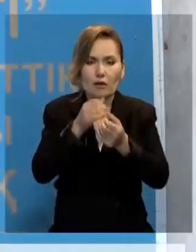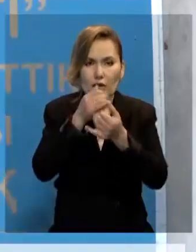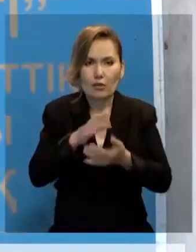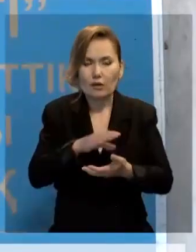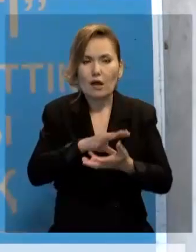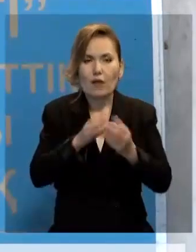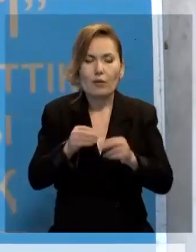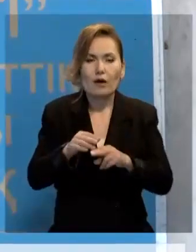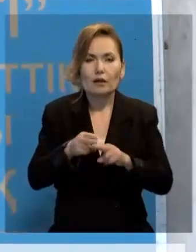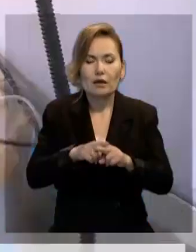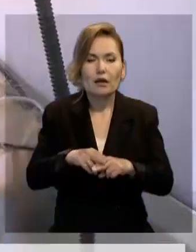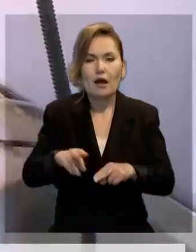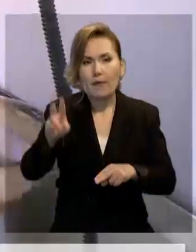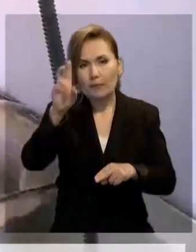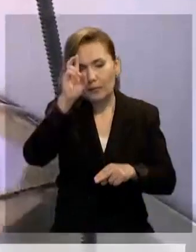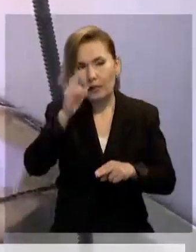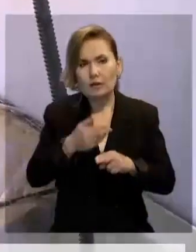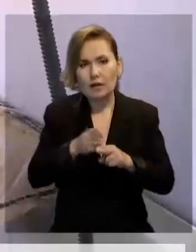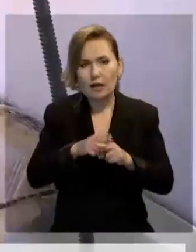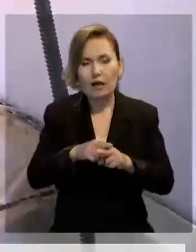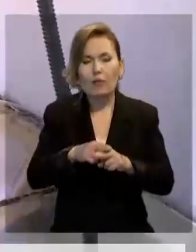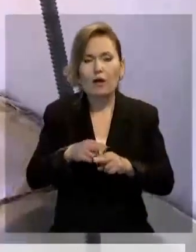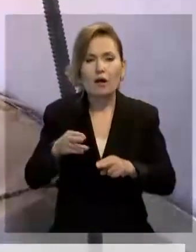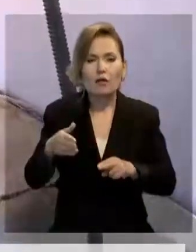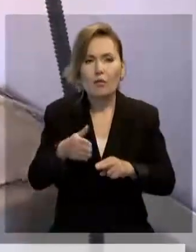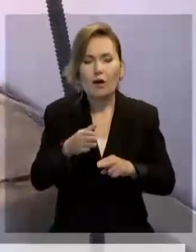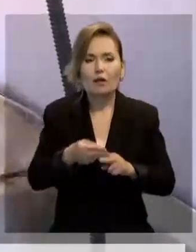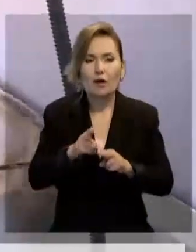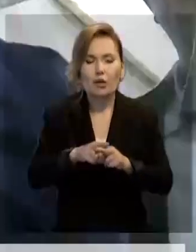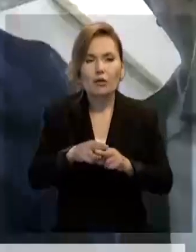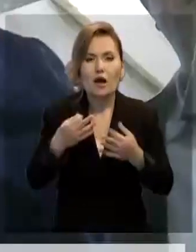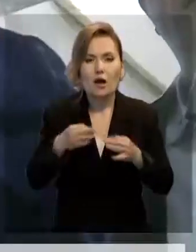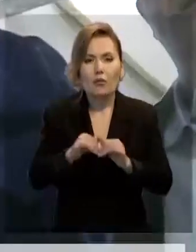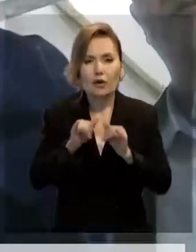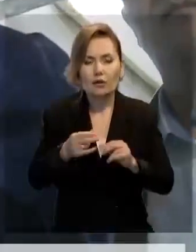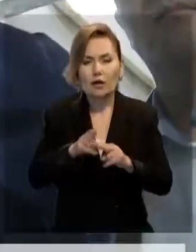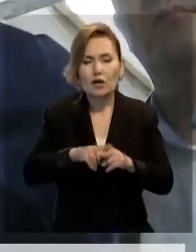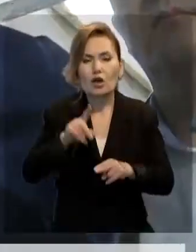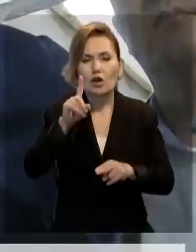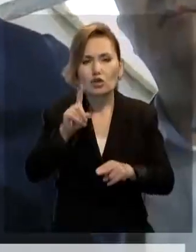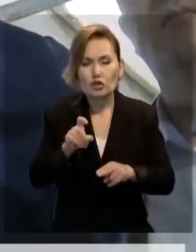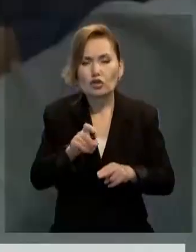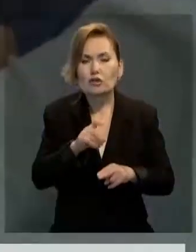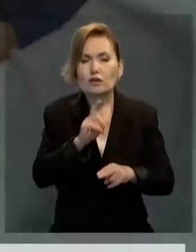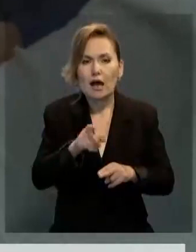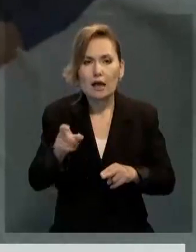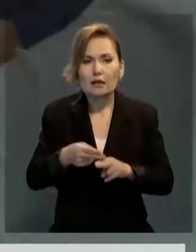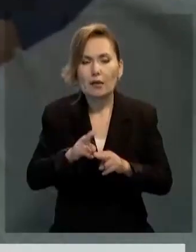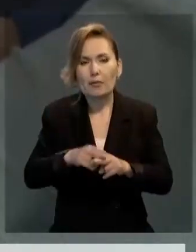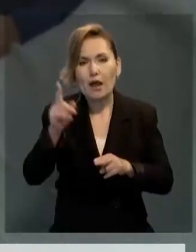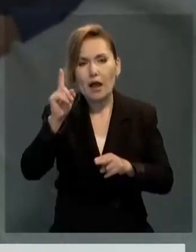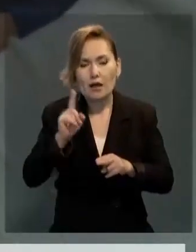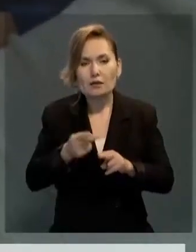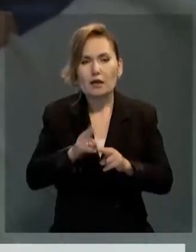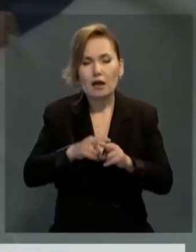halk ödere köşpesin dep, memleket koldan balıktandırıp keledi. Kamıstıbas tuğumbağında jumıs deytin 100 adam, İzrail'dik teknologiyemen